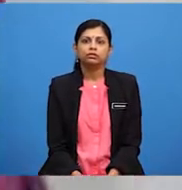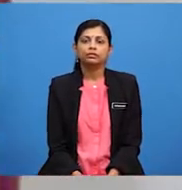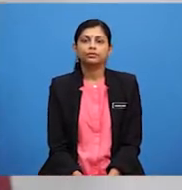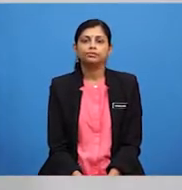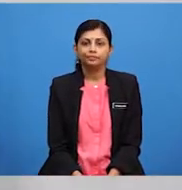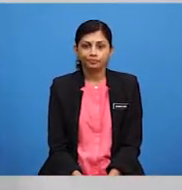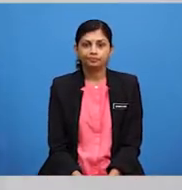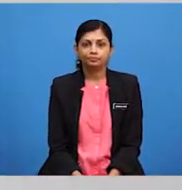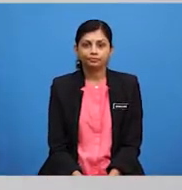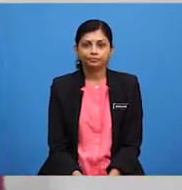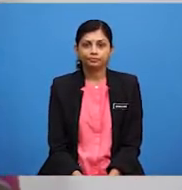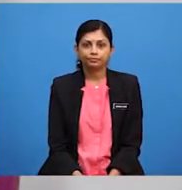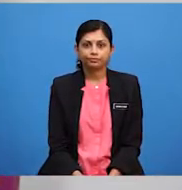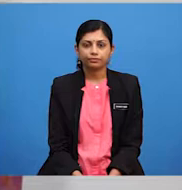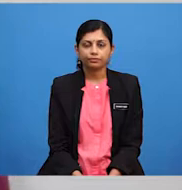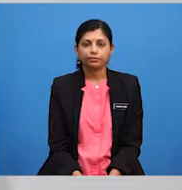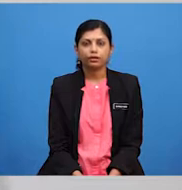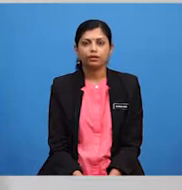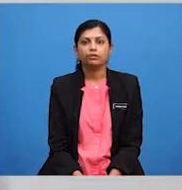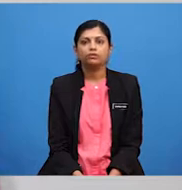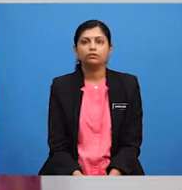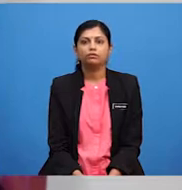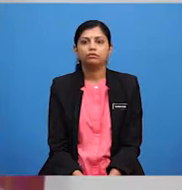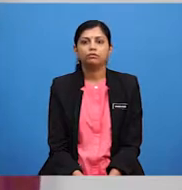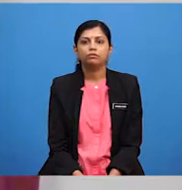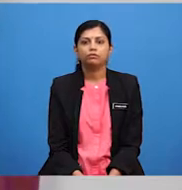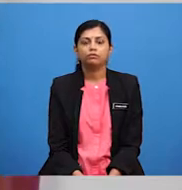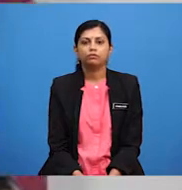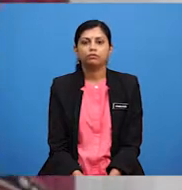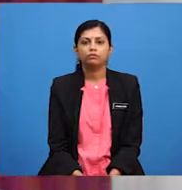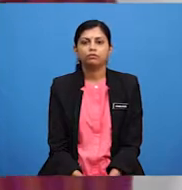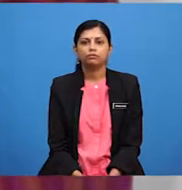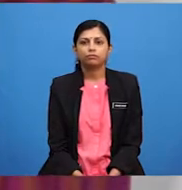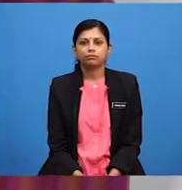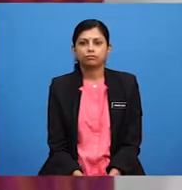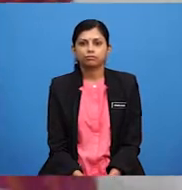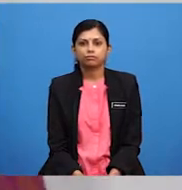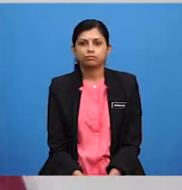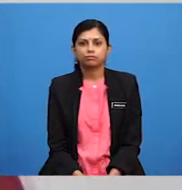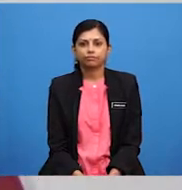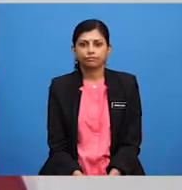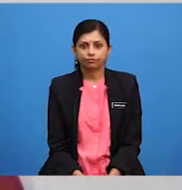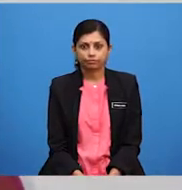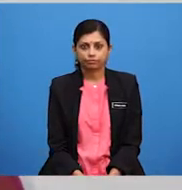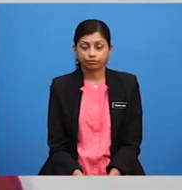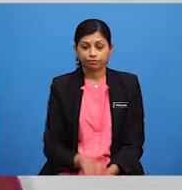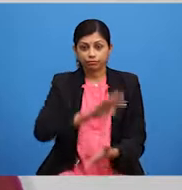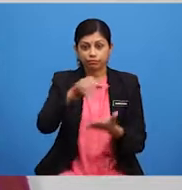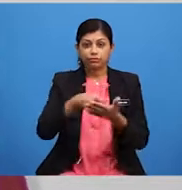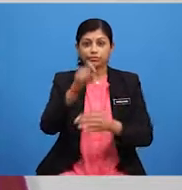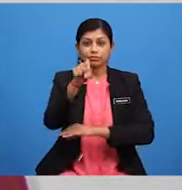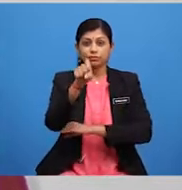lenyap, dari titik B ke titik lenyap, dari titik C ke titik lenyap dan dari titik D ke titik